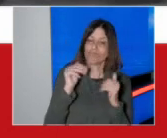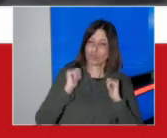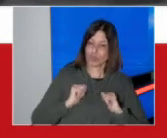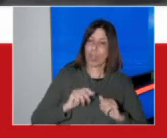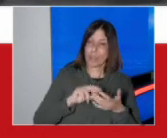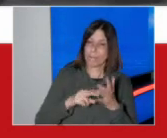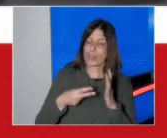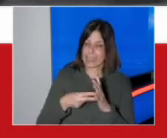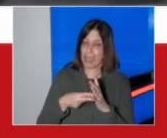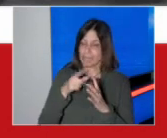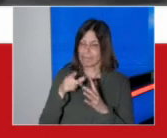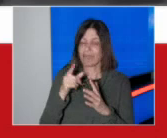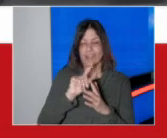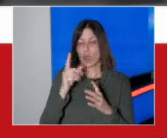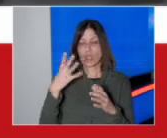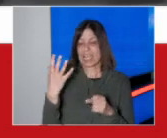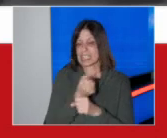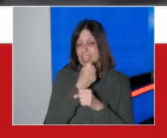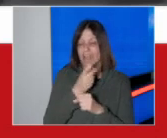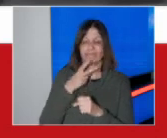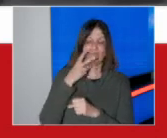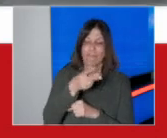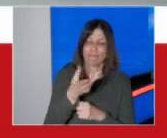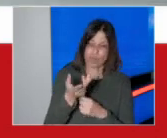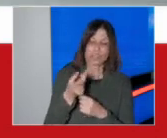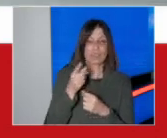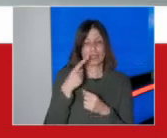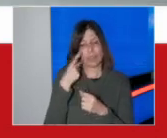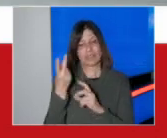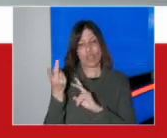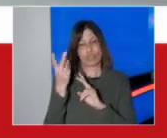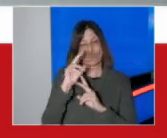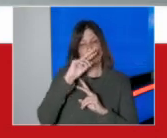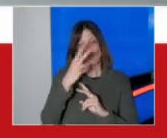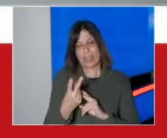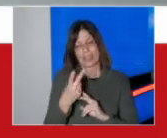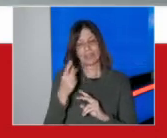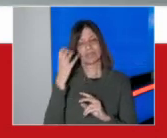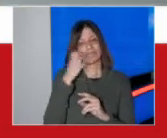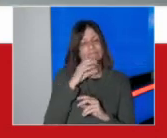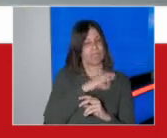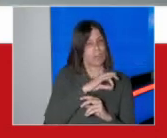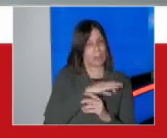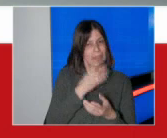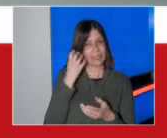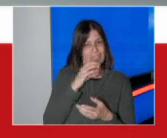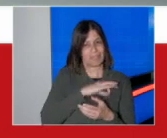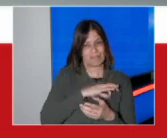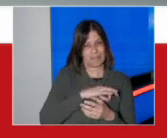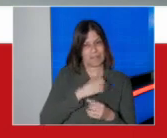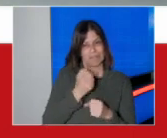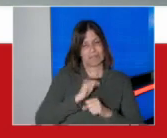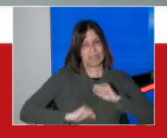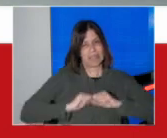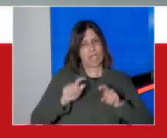אבל הוא לא יצליח לפרוט שם את הגדרות. אתה רואה גם את, מצד שני, את אביגדור ליברמן. אביגדור ליברמן מתנהל כמו ראש